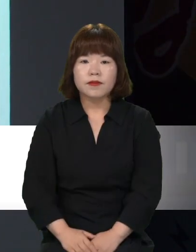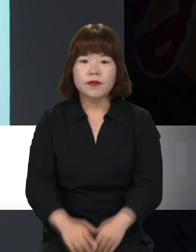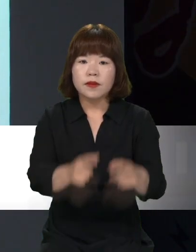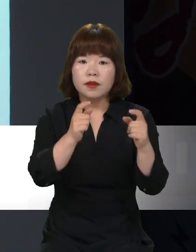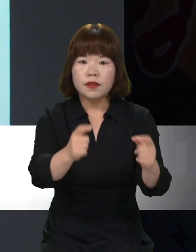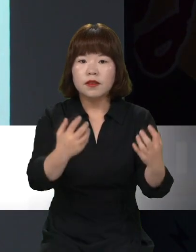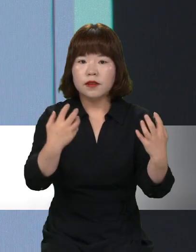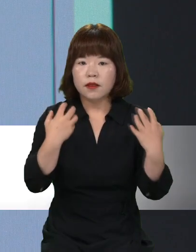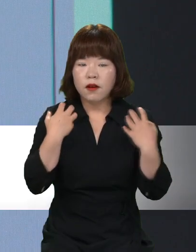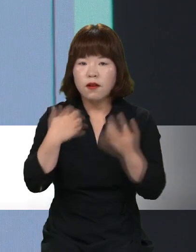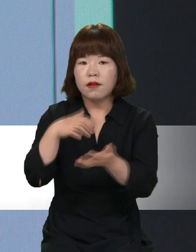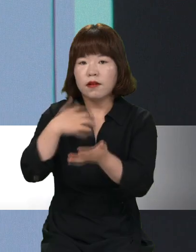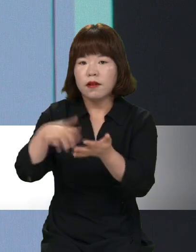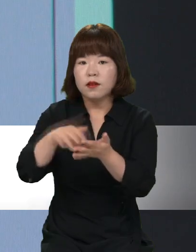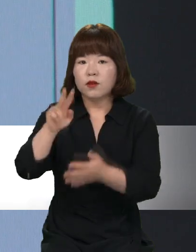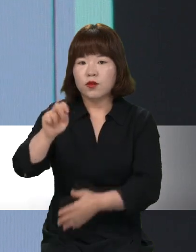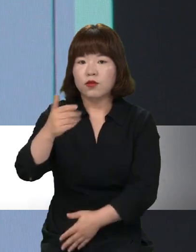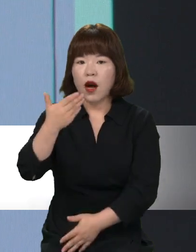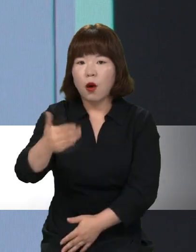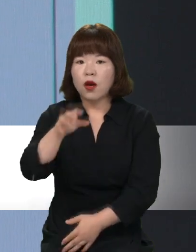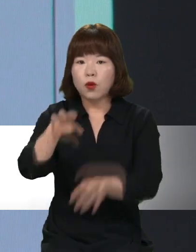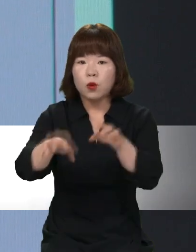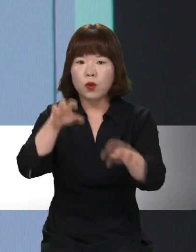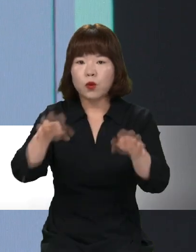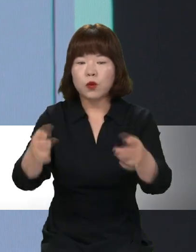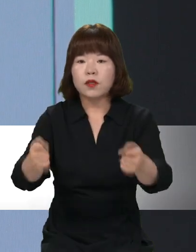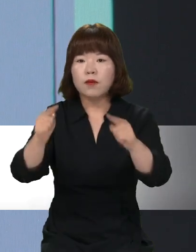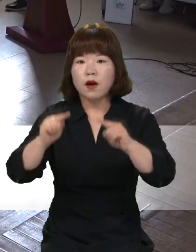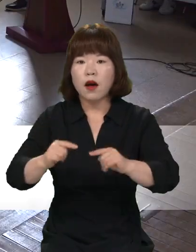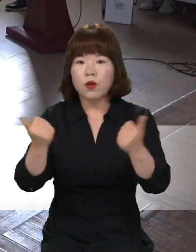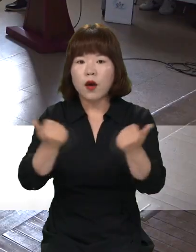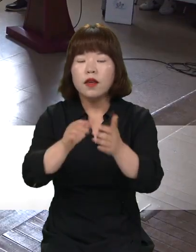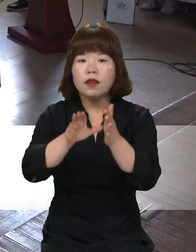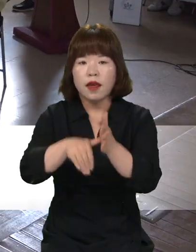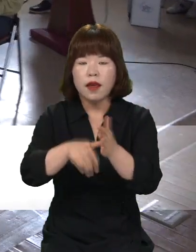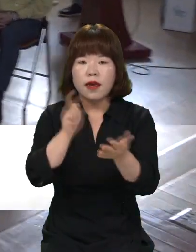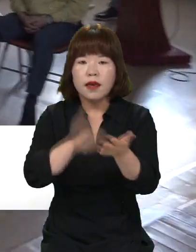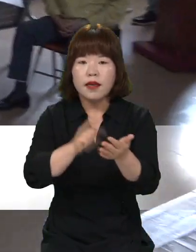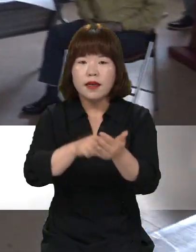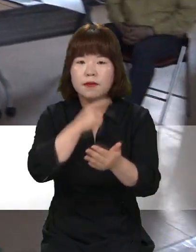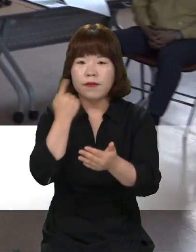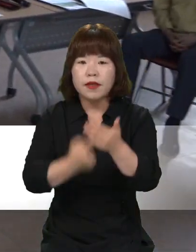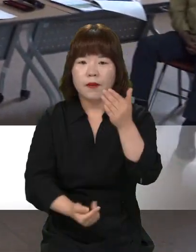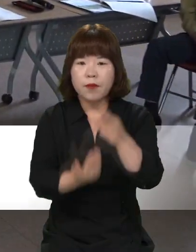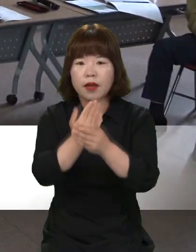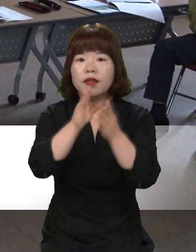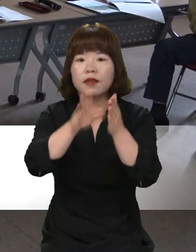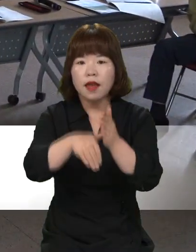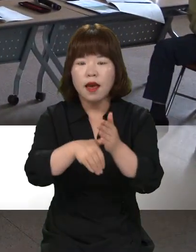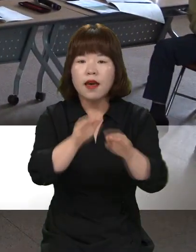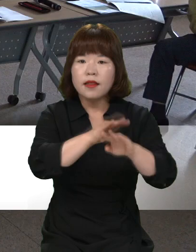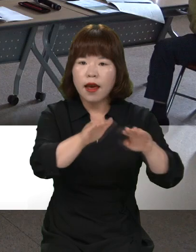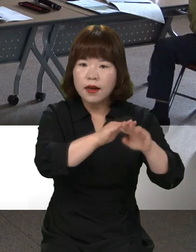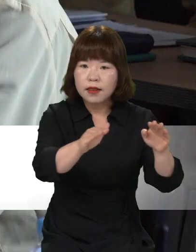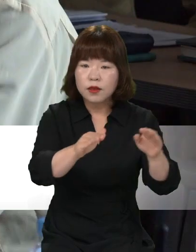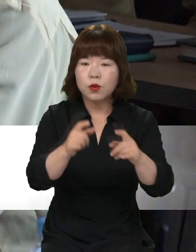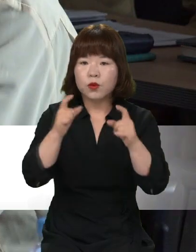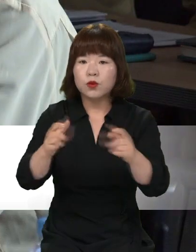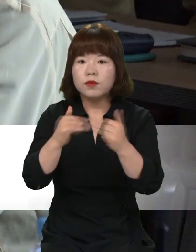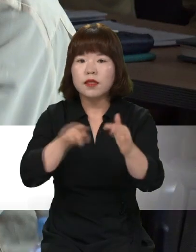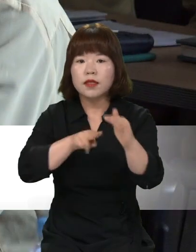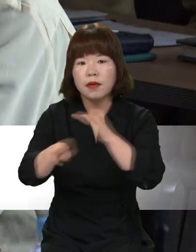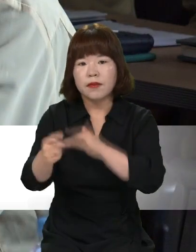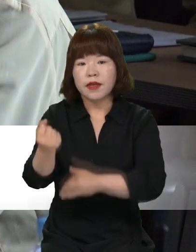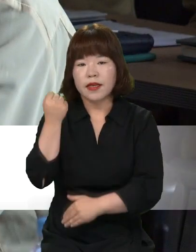가졌습니다 양 구청과 스물아홉 개 읍면동이 참여한 이번 회의는 긴급재난 상황시 현장